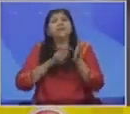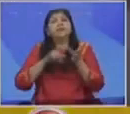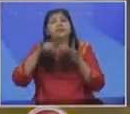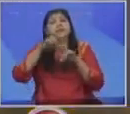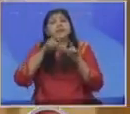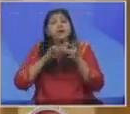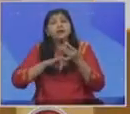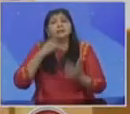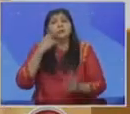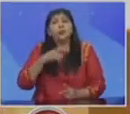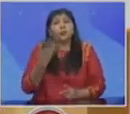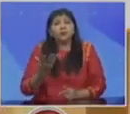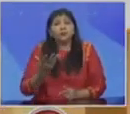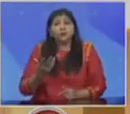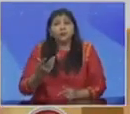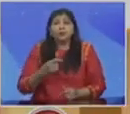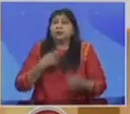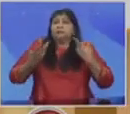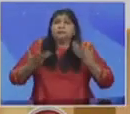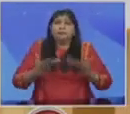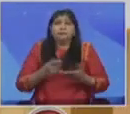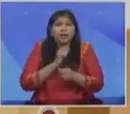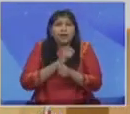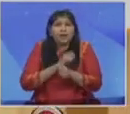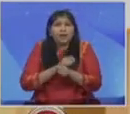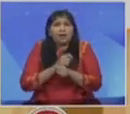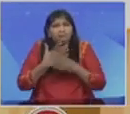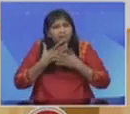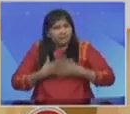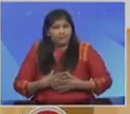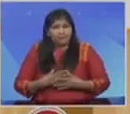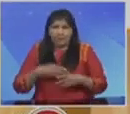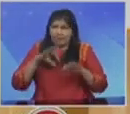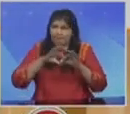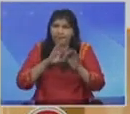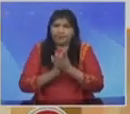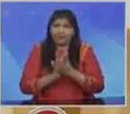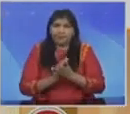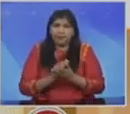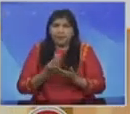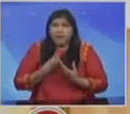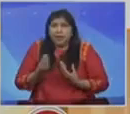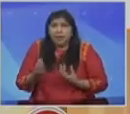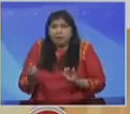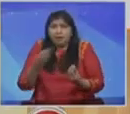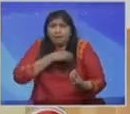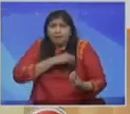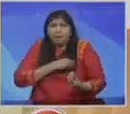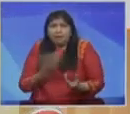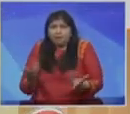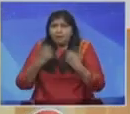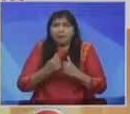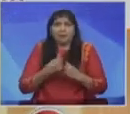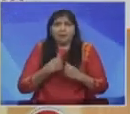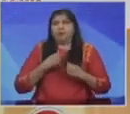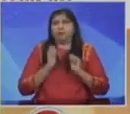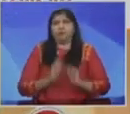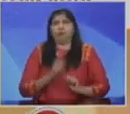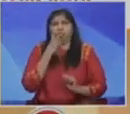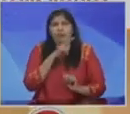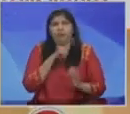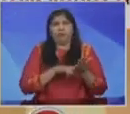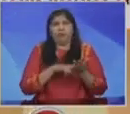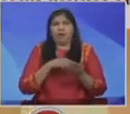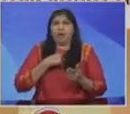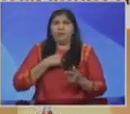थे, करम बंधन में बंद रहियो, फल की नात जियो आस। कर्म मानुष